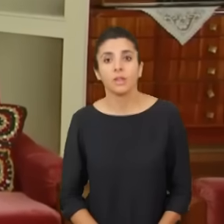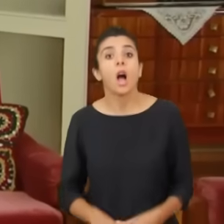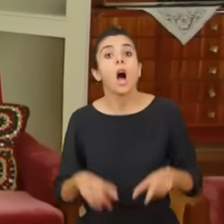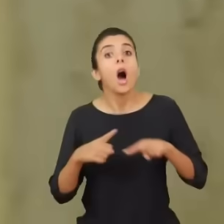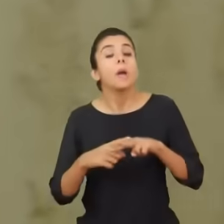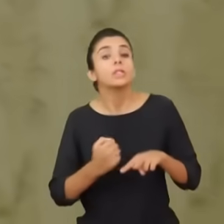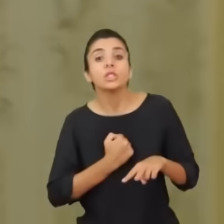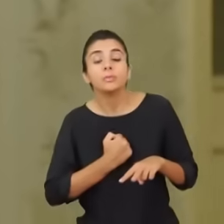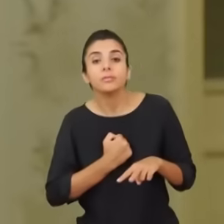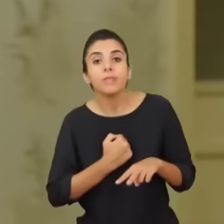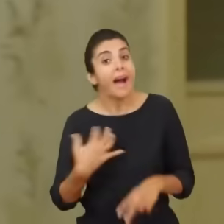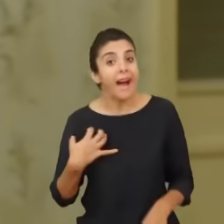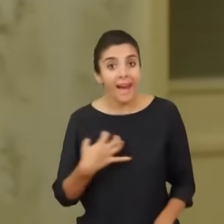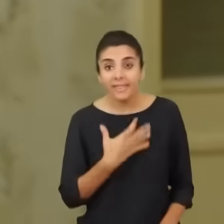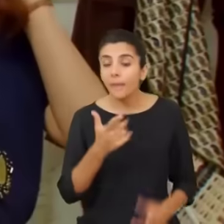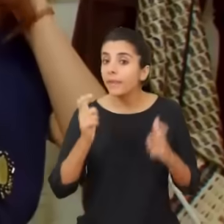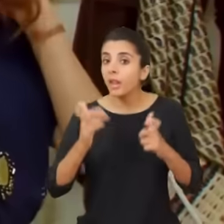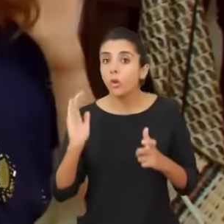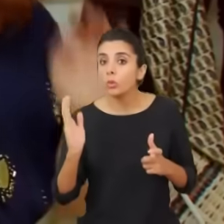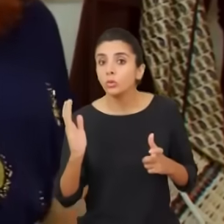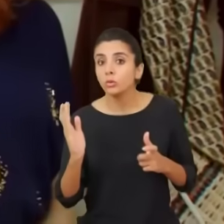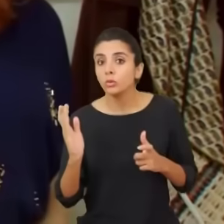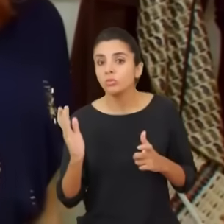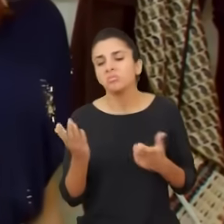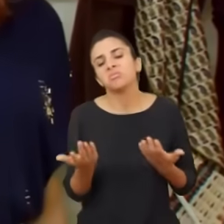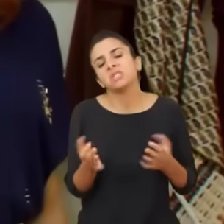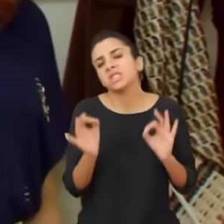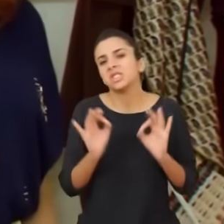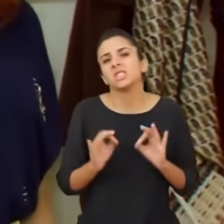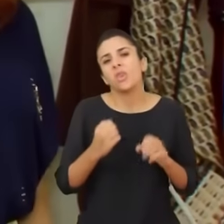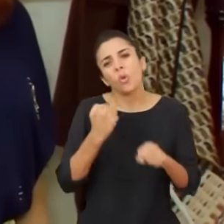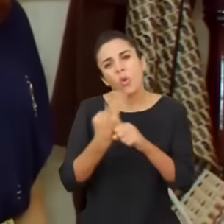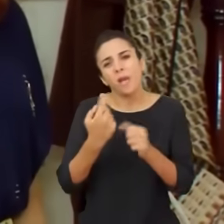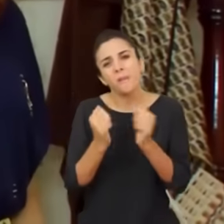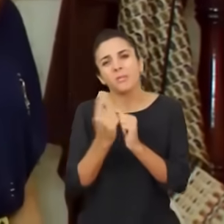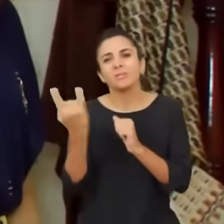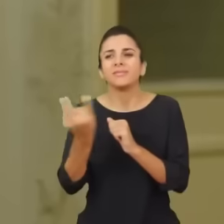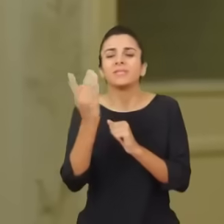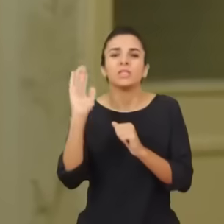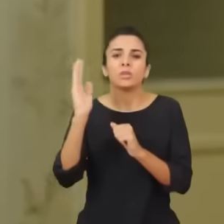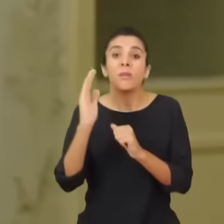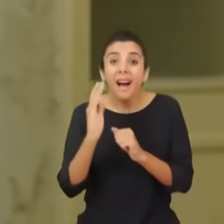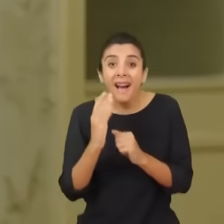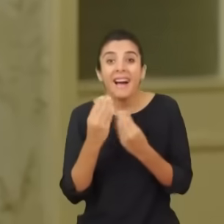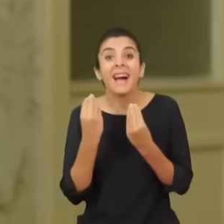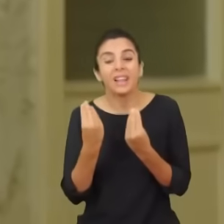Ahmetciğim. Anneciğim. Nereye? Bir şöyle Gülden'le bir çıkacağız, dolaşacağız. Ay tamam, ne güzel. İftara